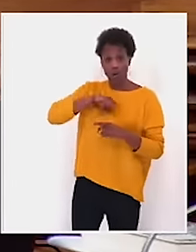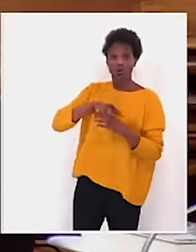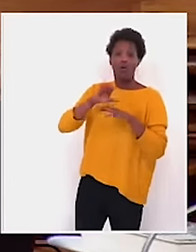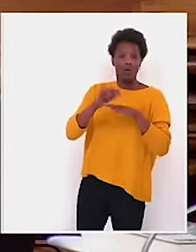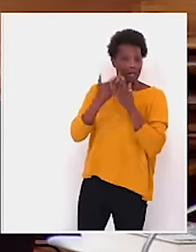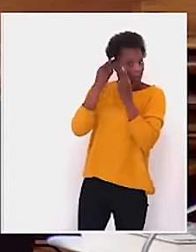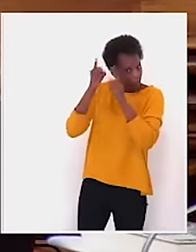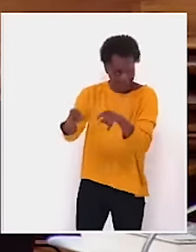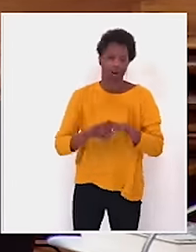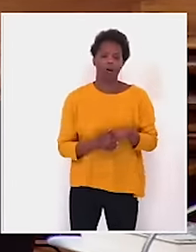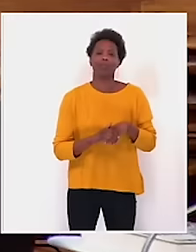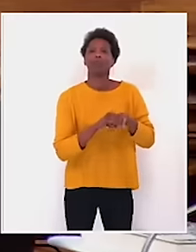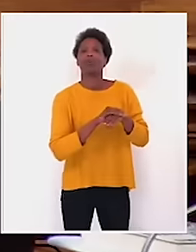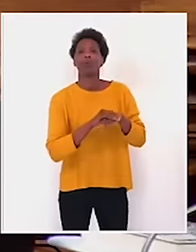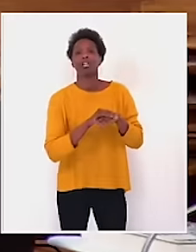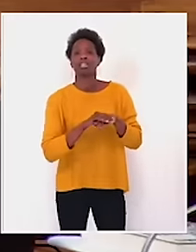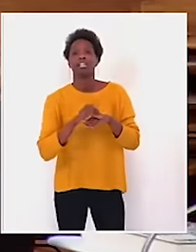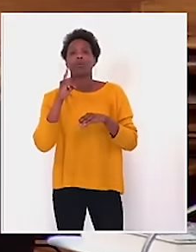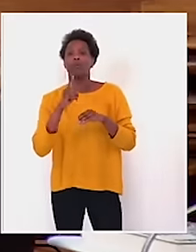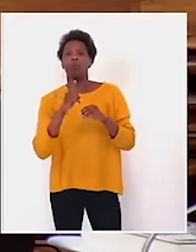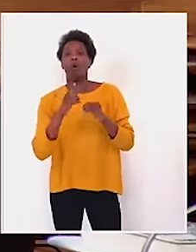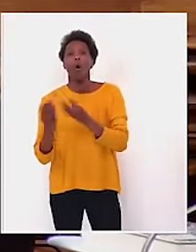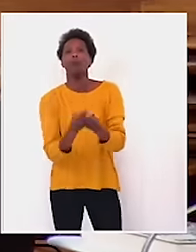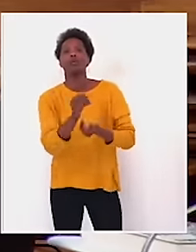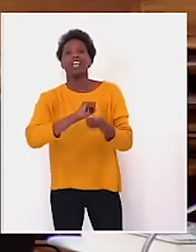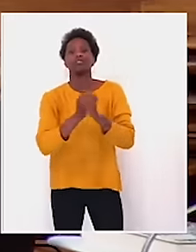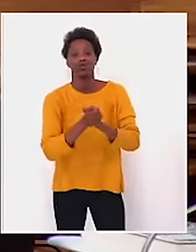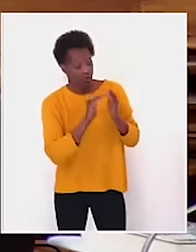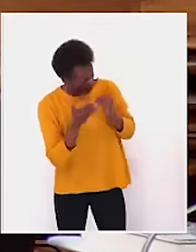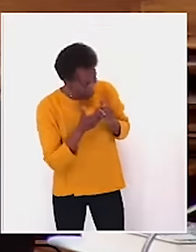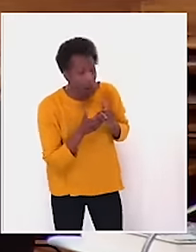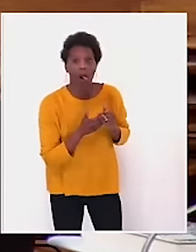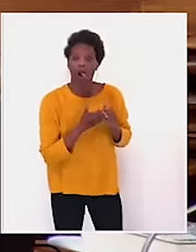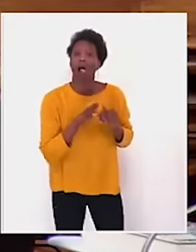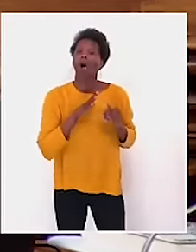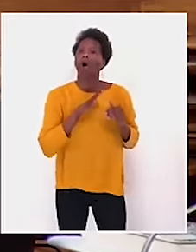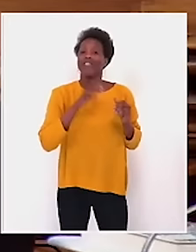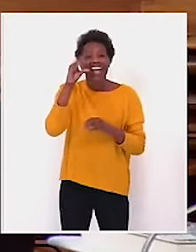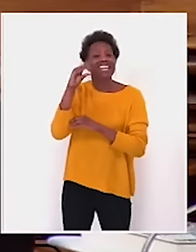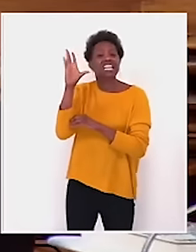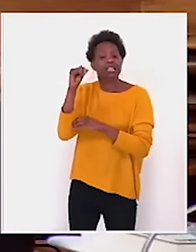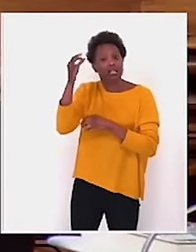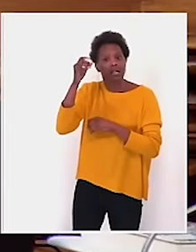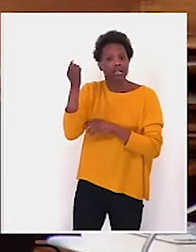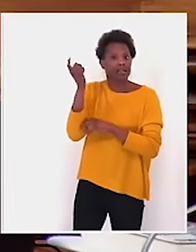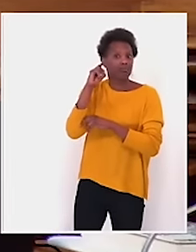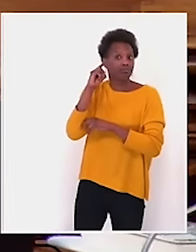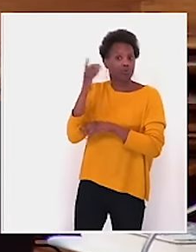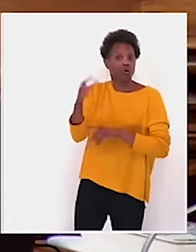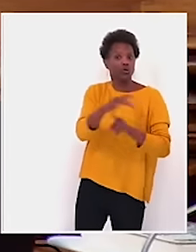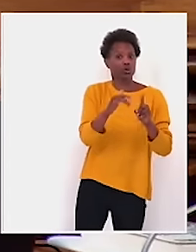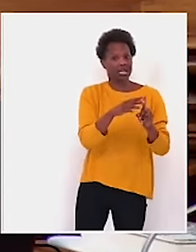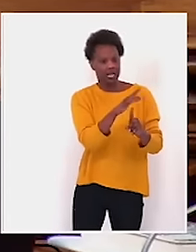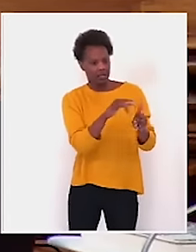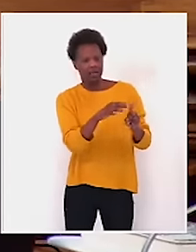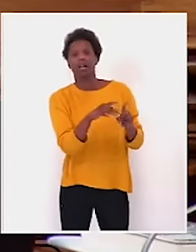politique-là, qui est une politique de peuplement ou de repeuplement. Et derrière ça, il y a un gros préjugé social, parce qu'en fait, on considère les pauvres comme un